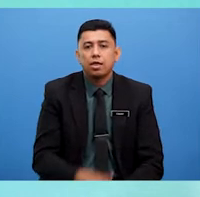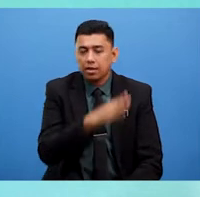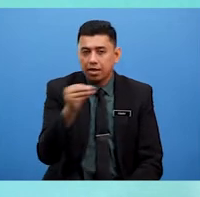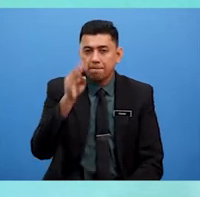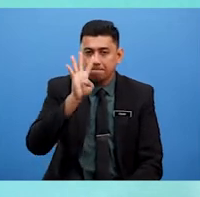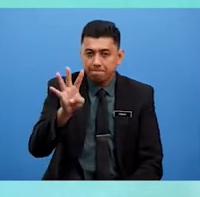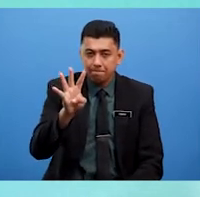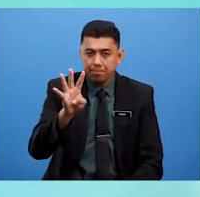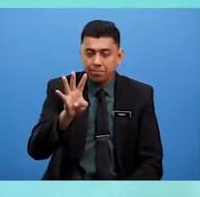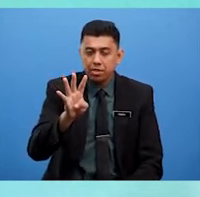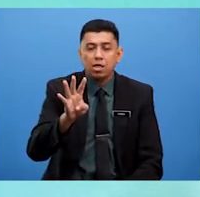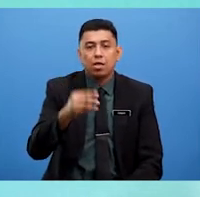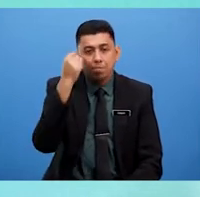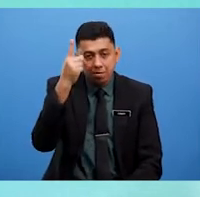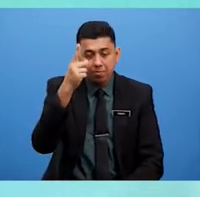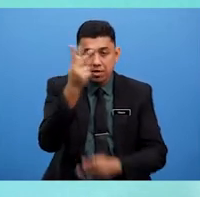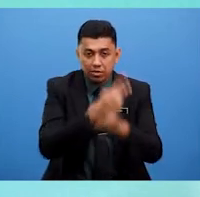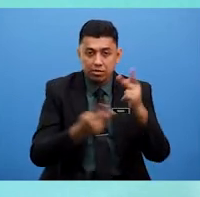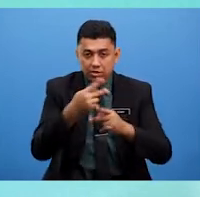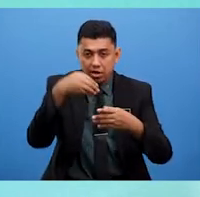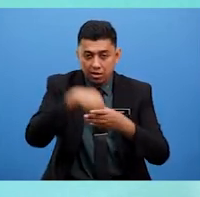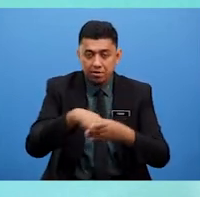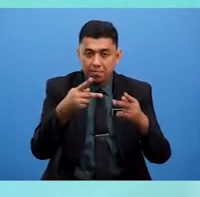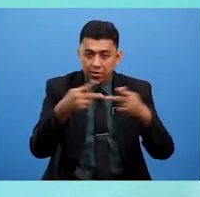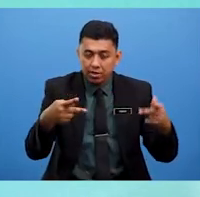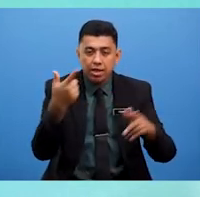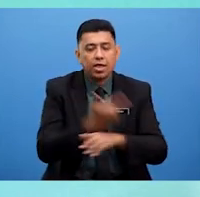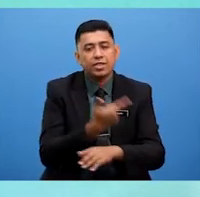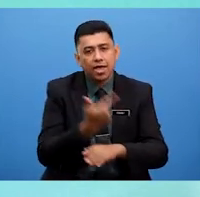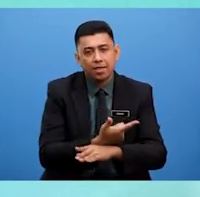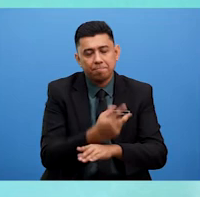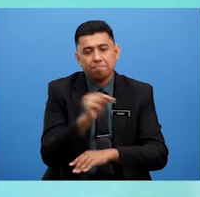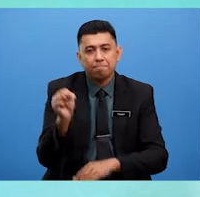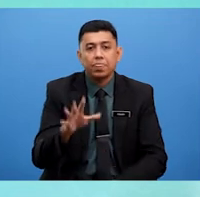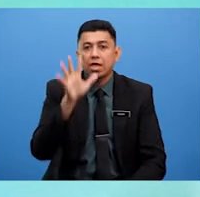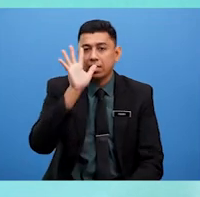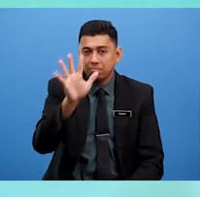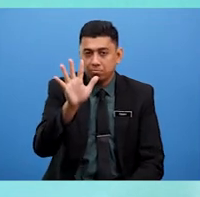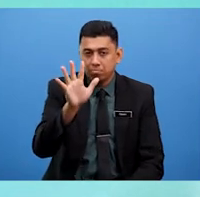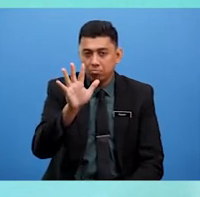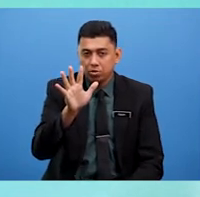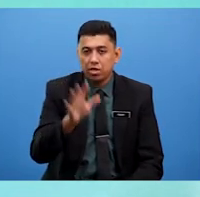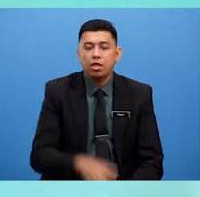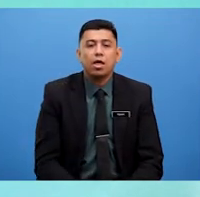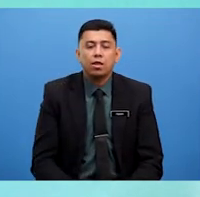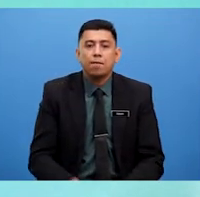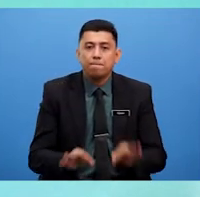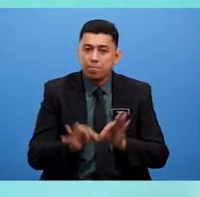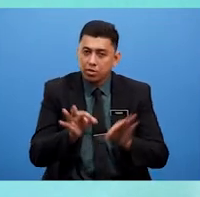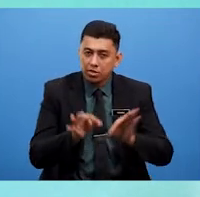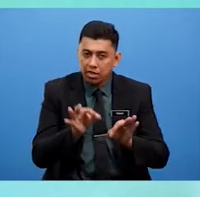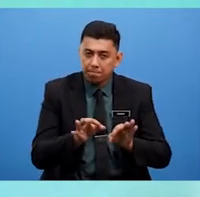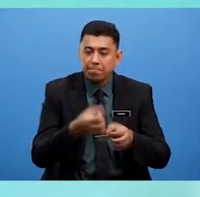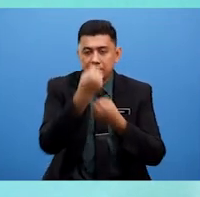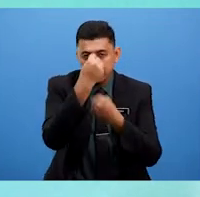Dan yang keempat, kita memahami kitaran yang ada dalam periodisasi latihan. Yang kelima, kita menghuraikan